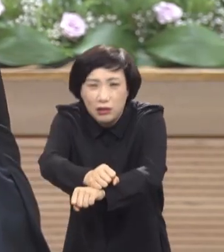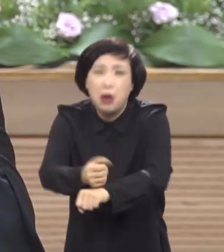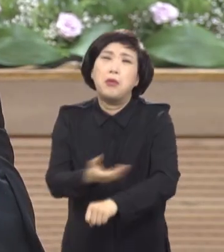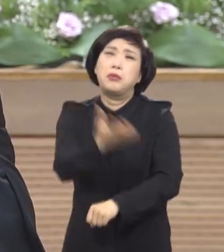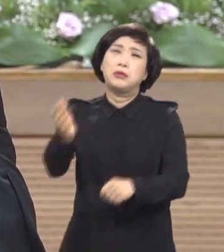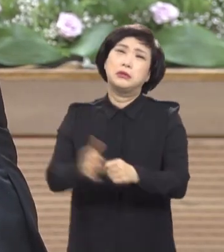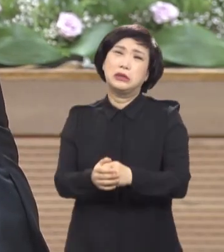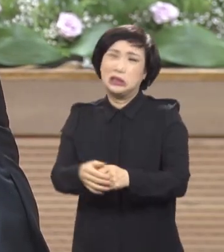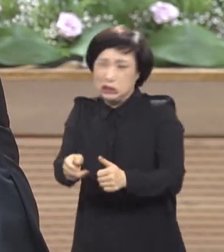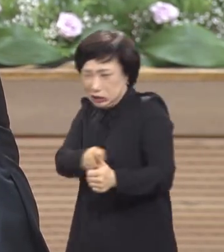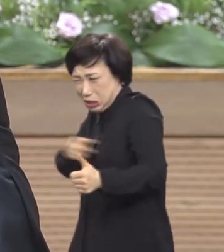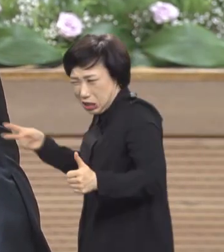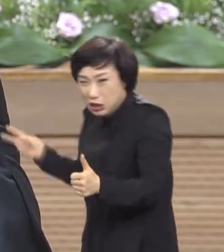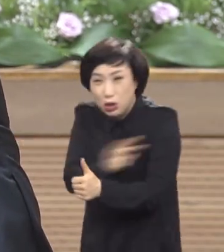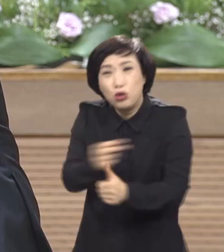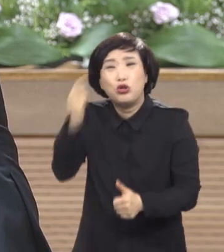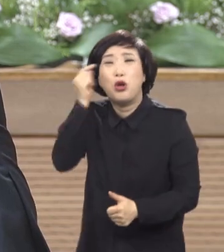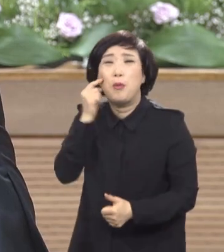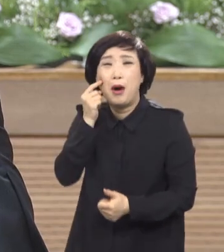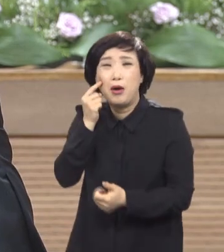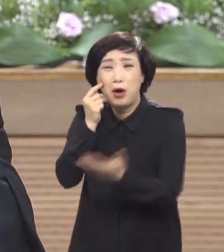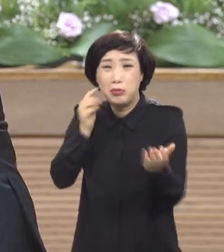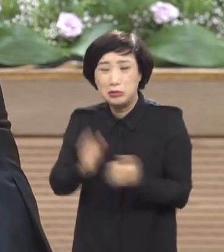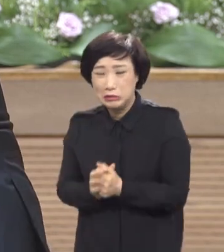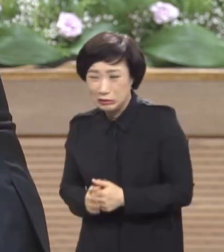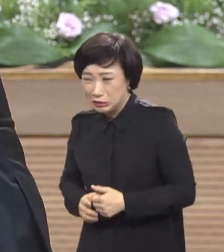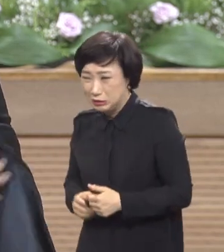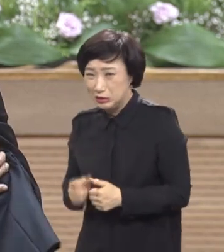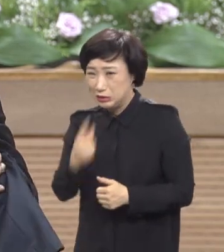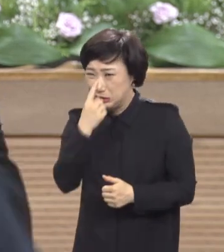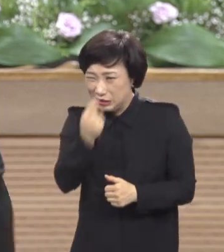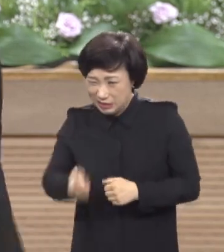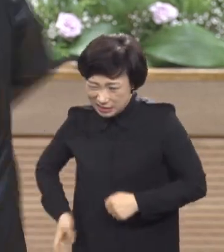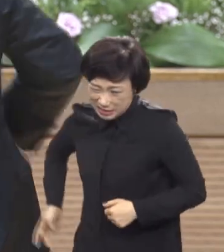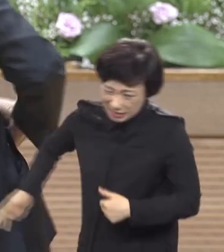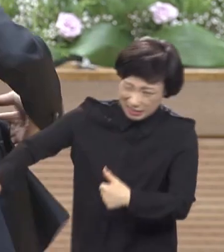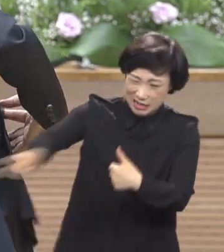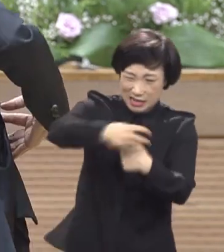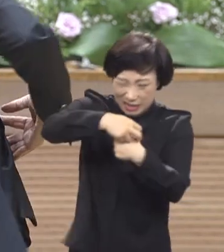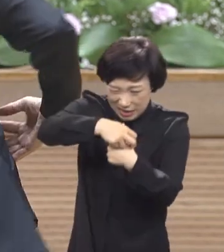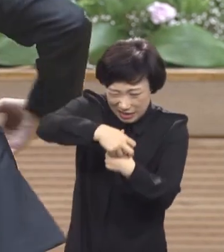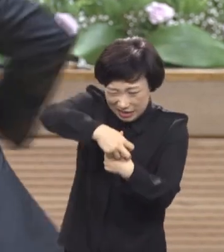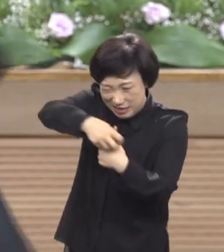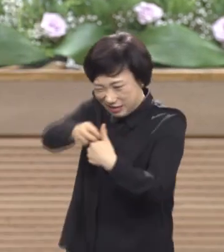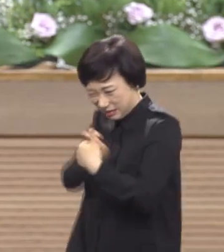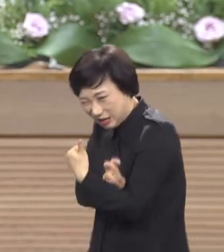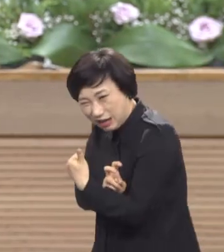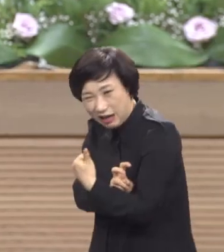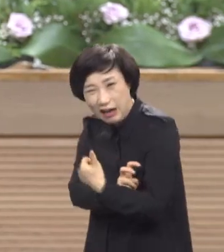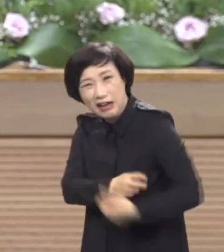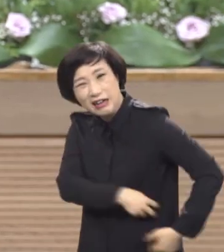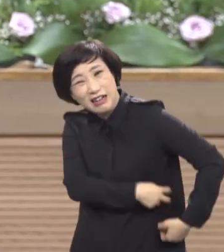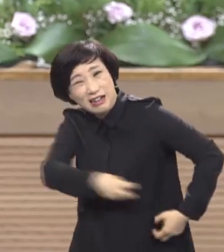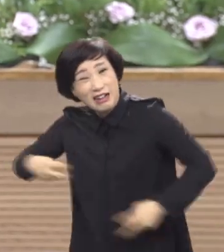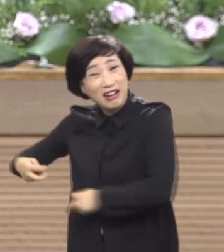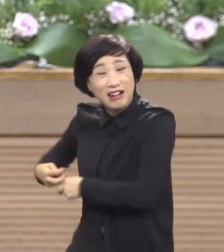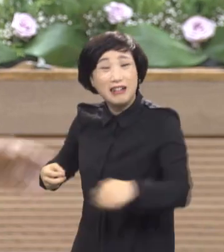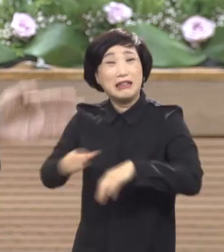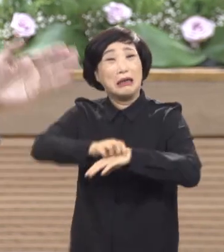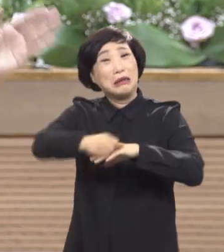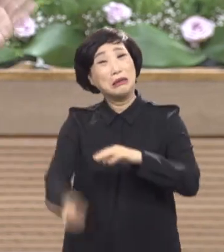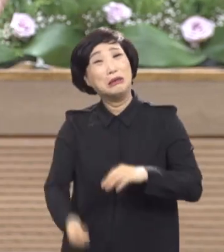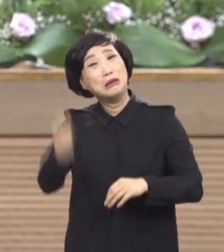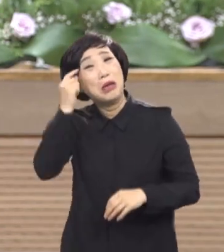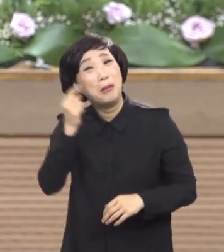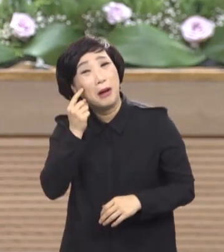휴 감길 때마다 얘 채찍을 당길 때 돌아가면서 얼마나 살이 찢어지게나 받아내봐요